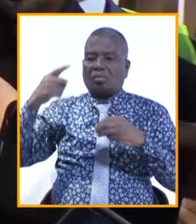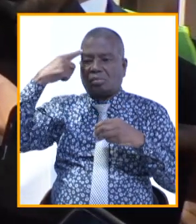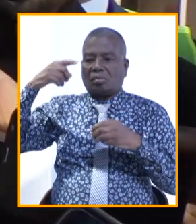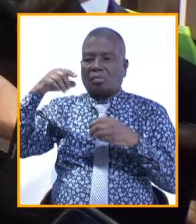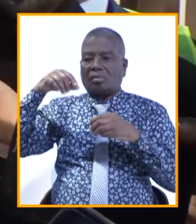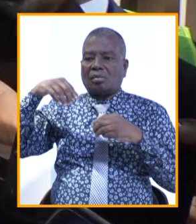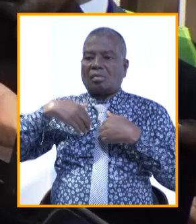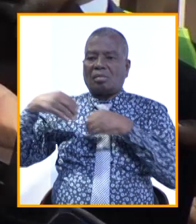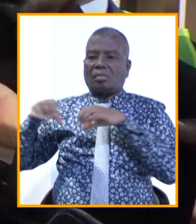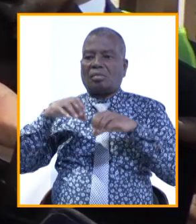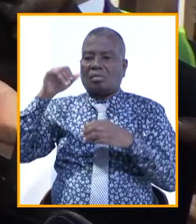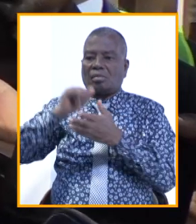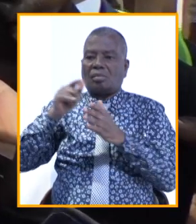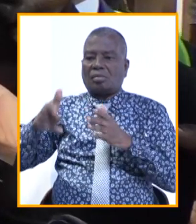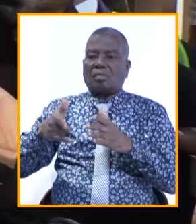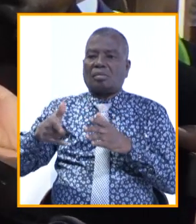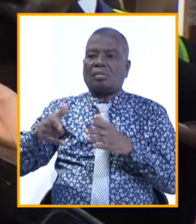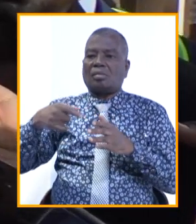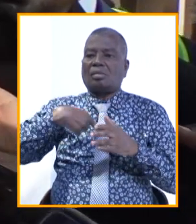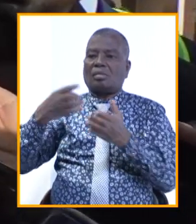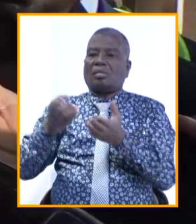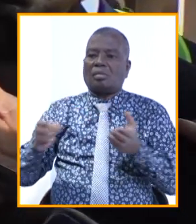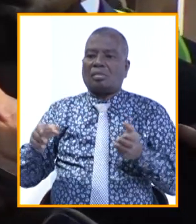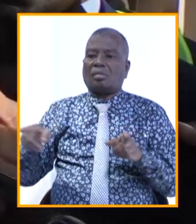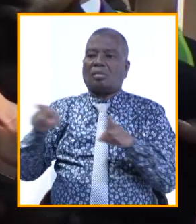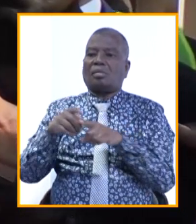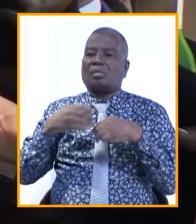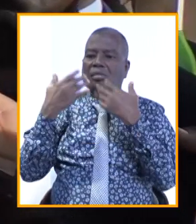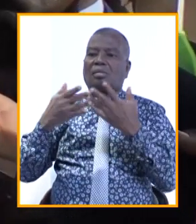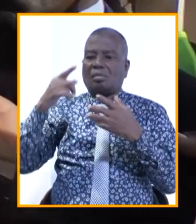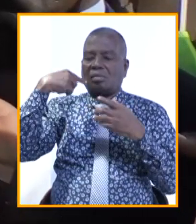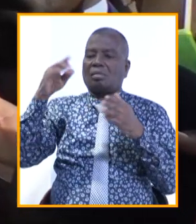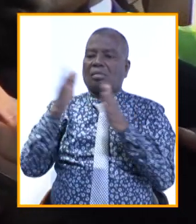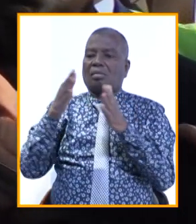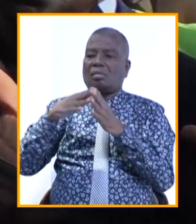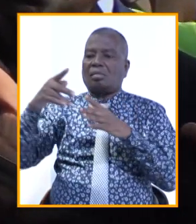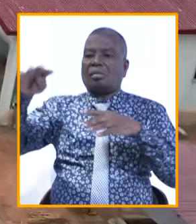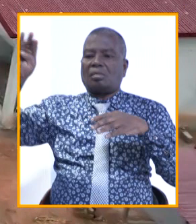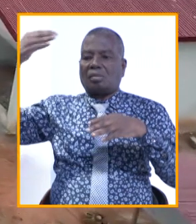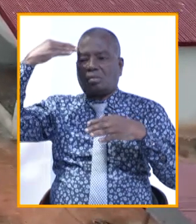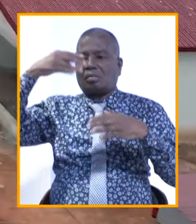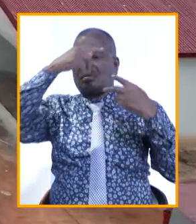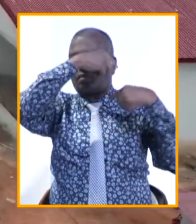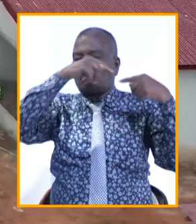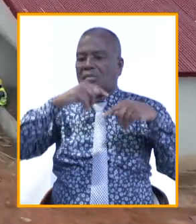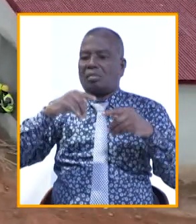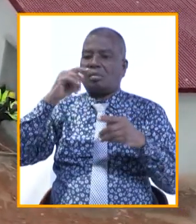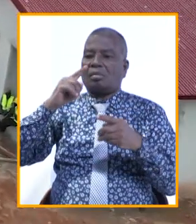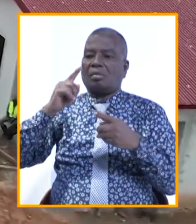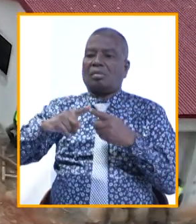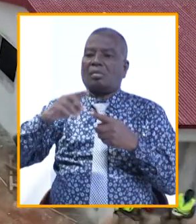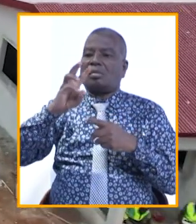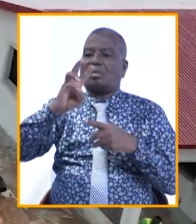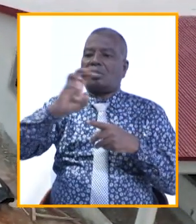posé cet acte majeur. Je voudrais aussi remercier et féliciter le ministre des Transports pour son leadership. À environ